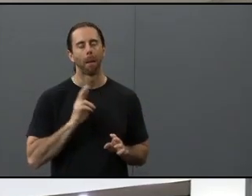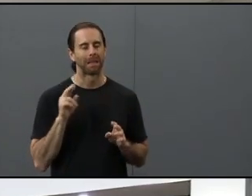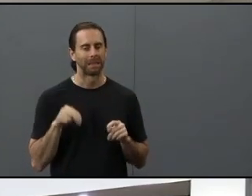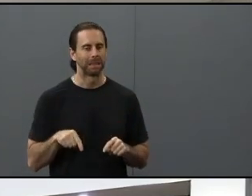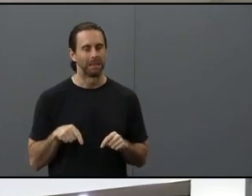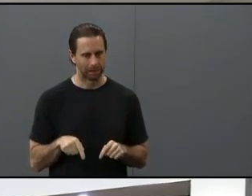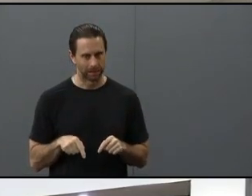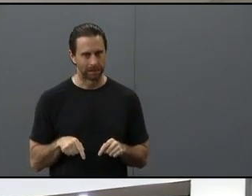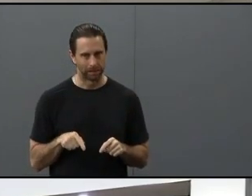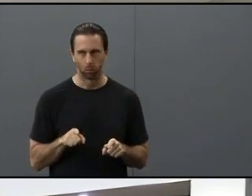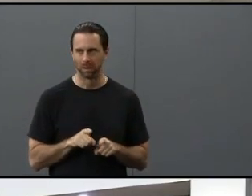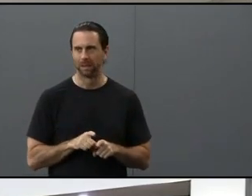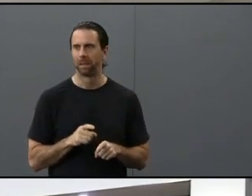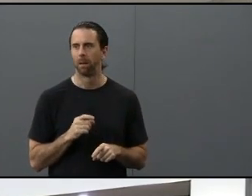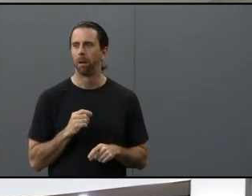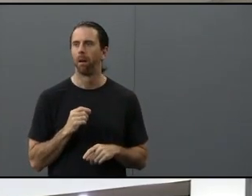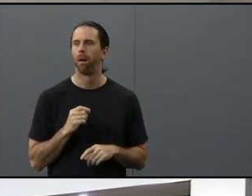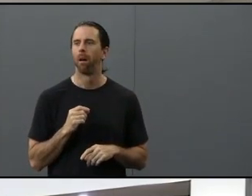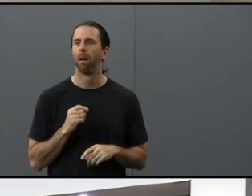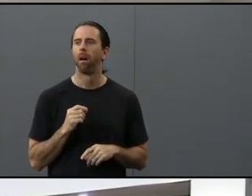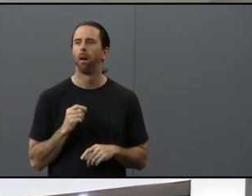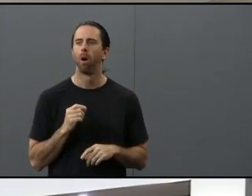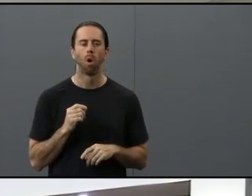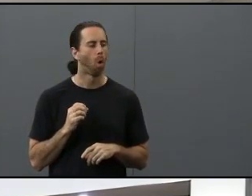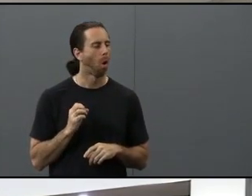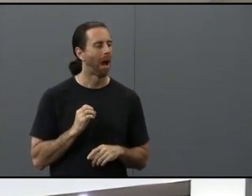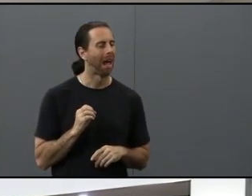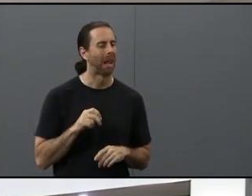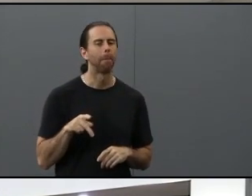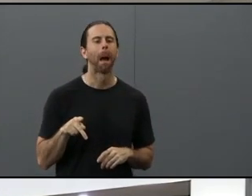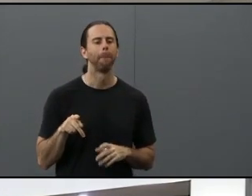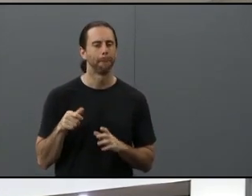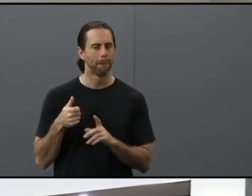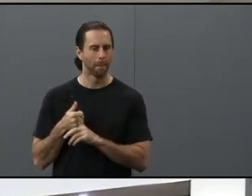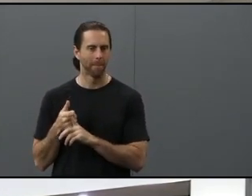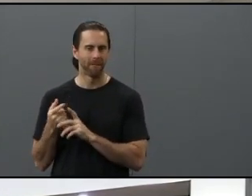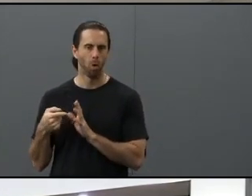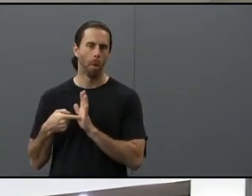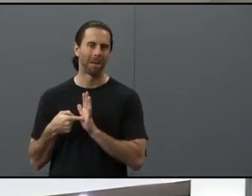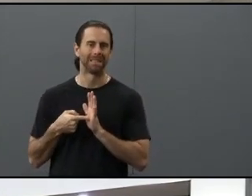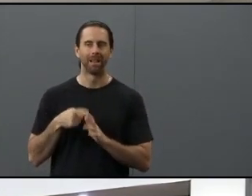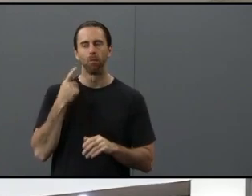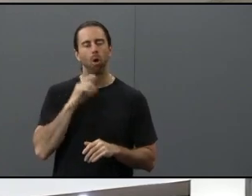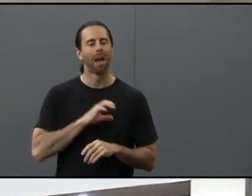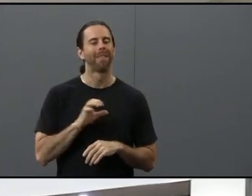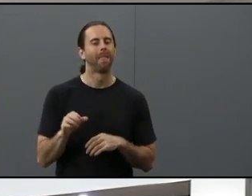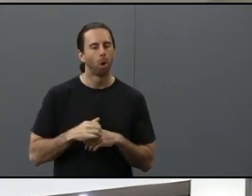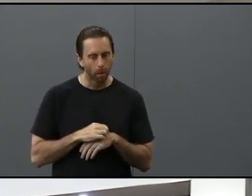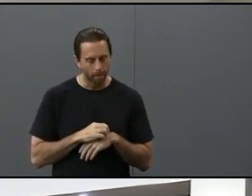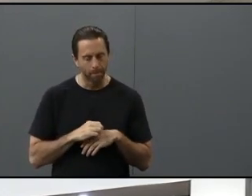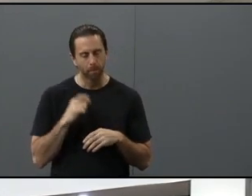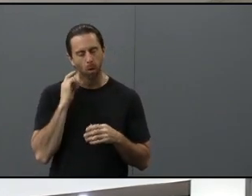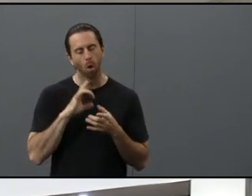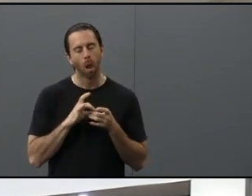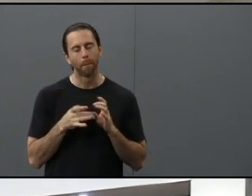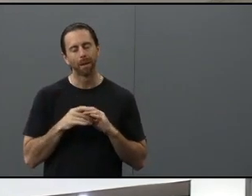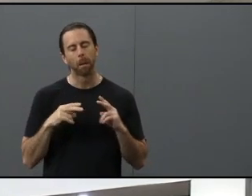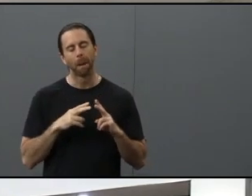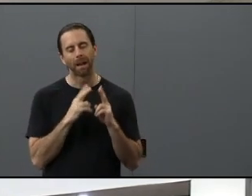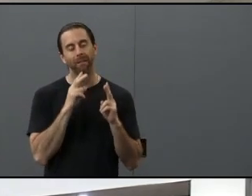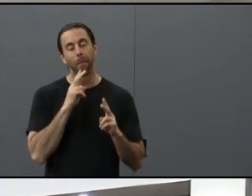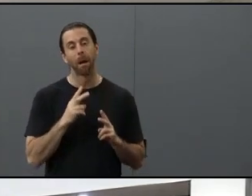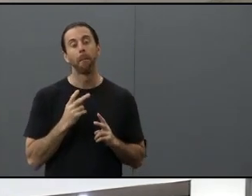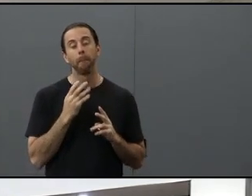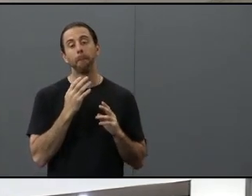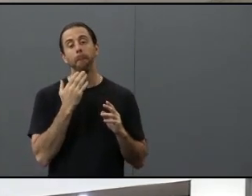aussi madame mademoiselle plutôt Aurélie Trang qui vont nous représenter ici pour le Canada aux Jeux olympiques de Paris je leur souhaite